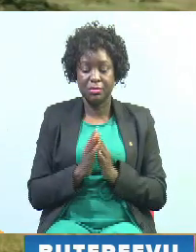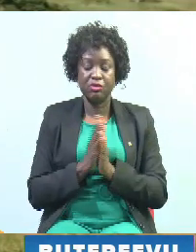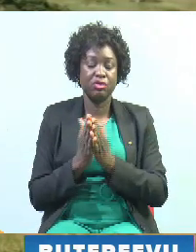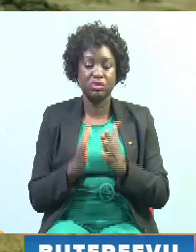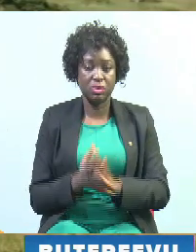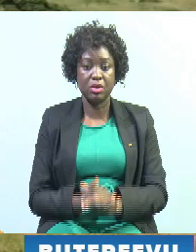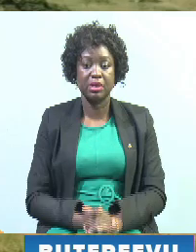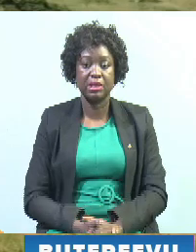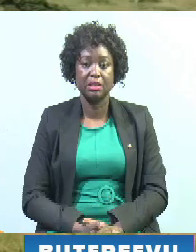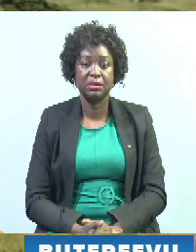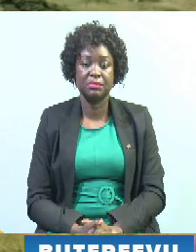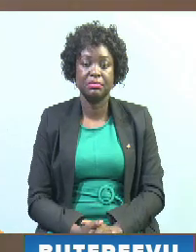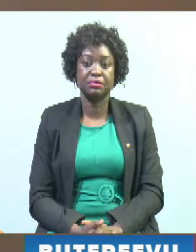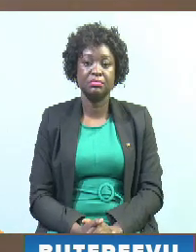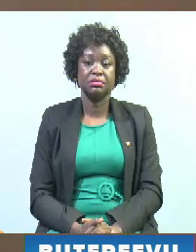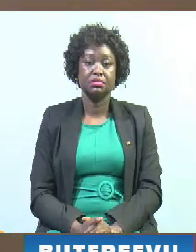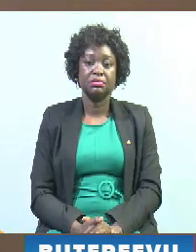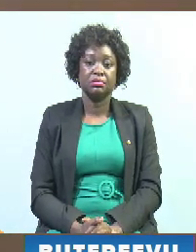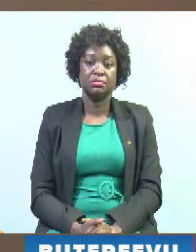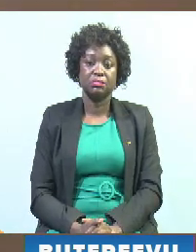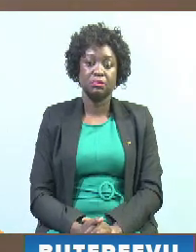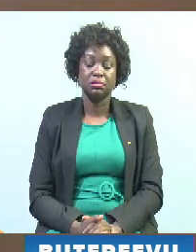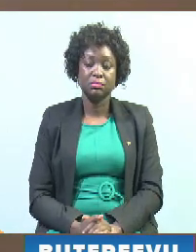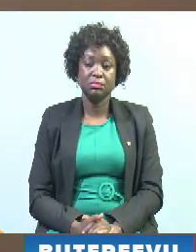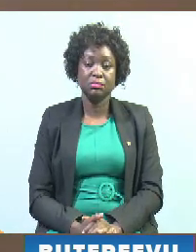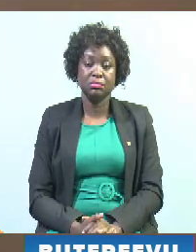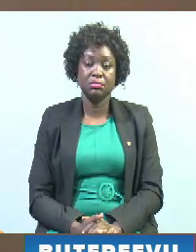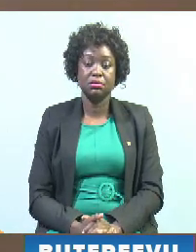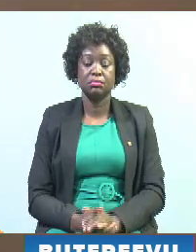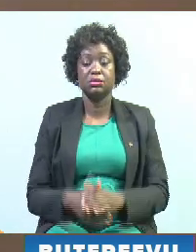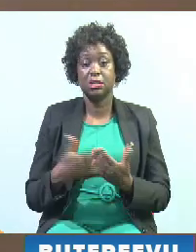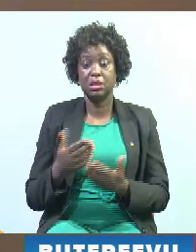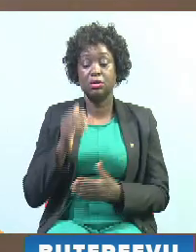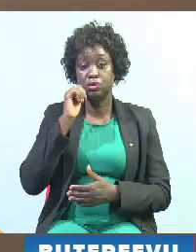agesigika. Olunaku lw'enkya Papa Francis.